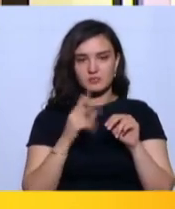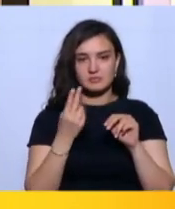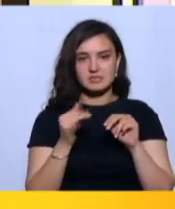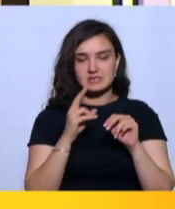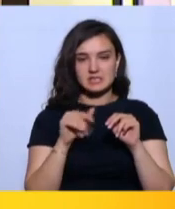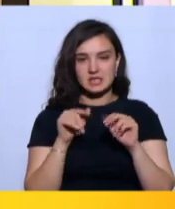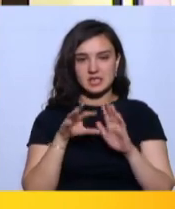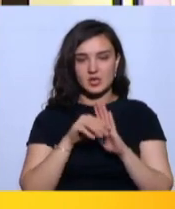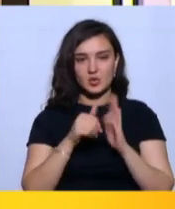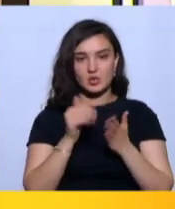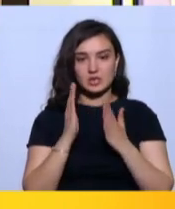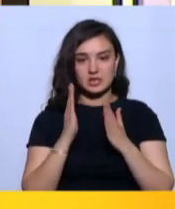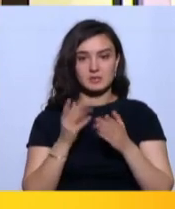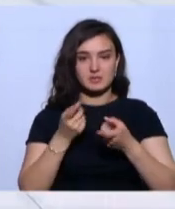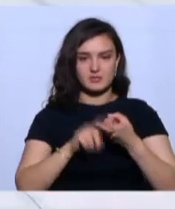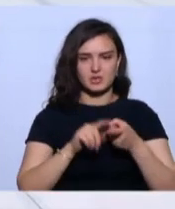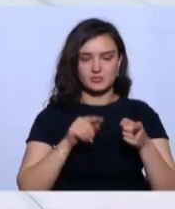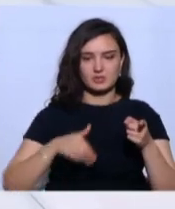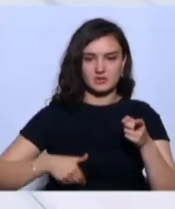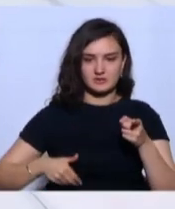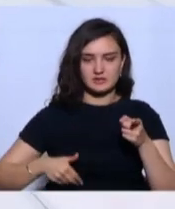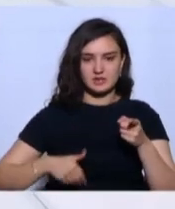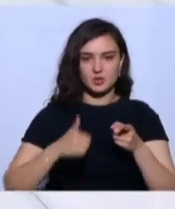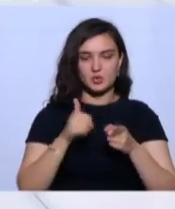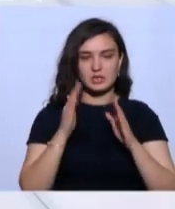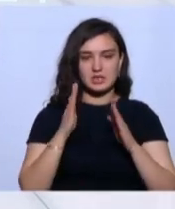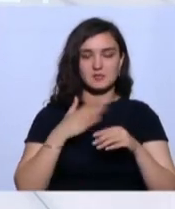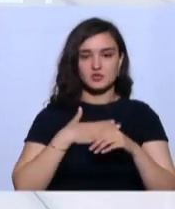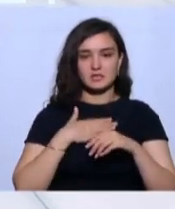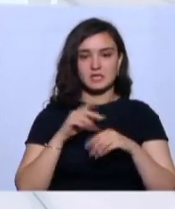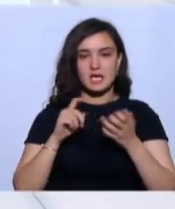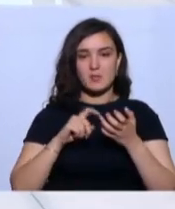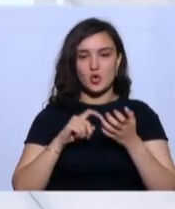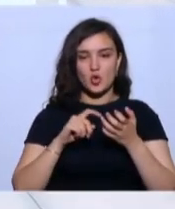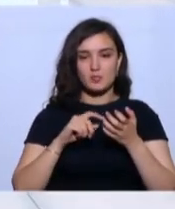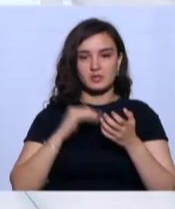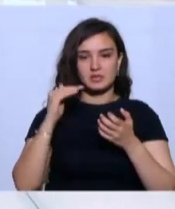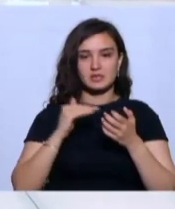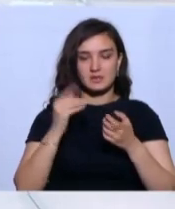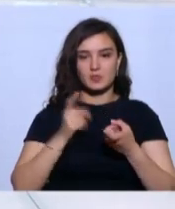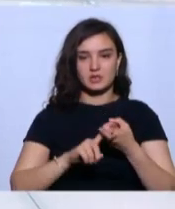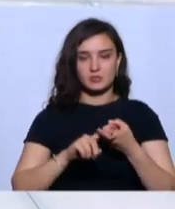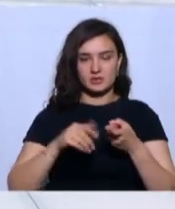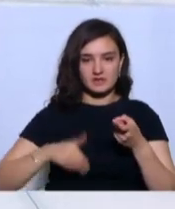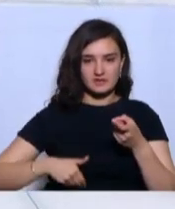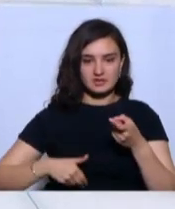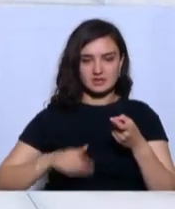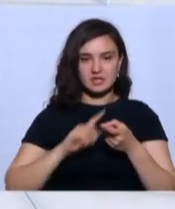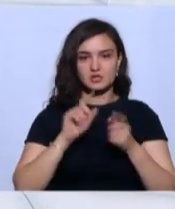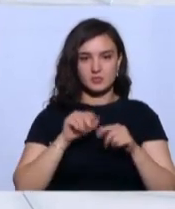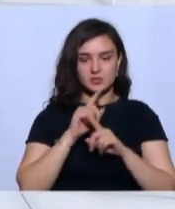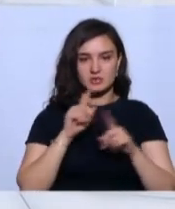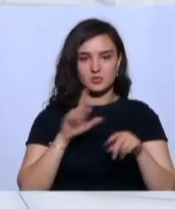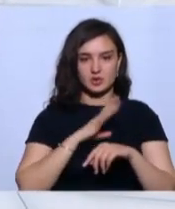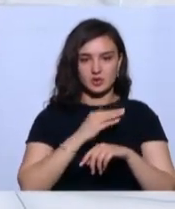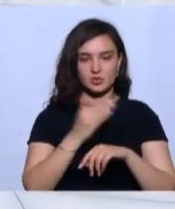ცილის მაჩვენებელი როგორი იქნება, დამოკიდებულია ღვიძლზე. როგორი იქნება ჩვენი ჰემოგლობინის მაჩვენებელი, დამოკიდებულია ღვიძლზე, რამდენ უცნაურიც არ